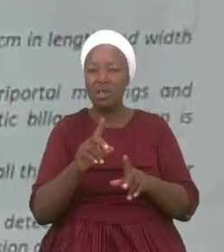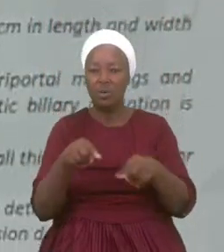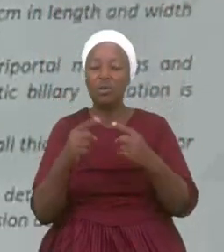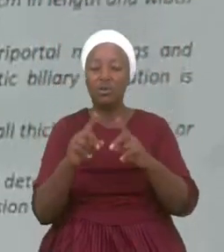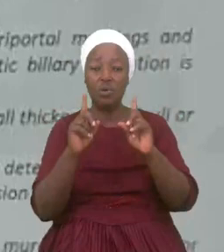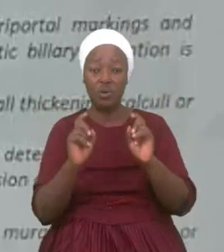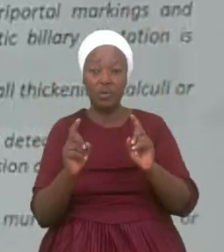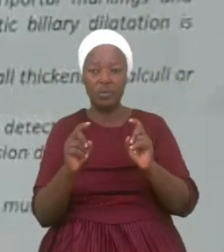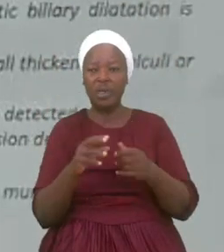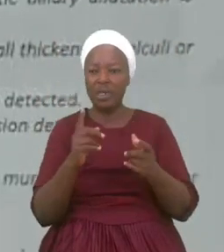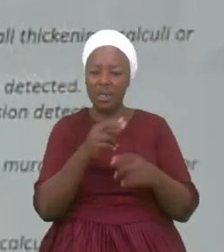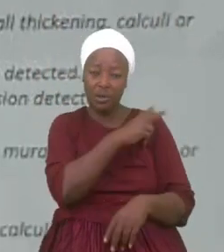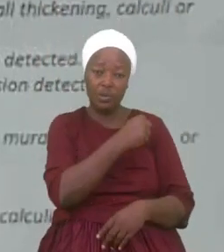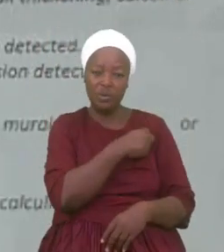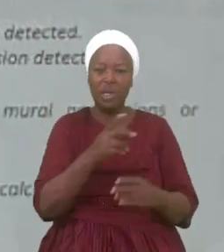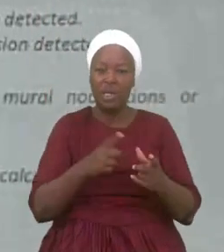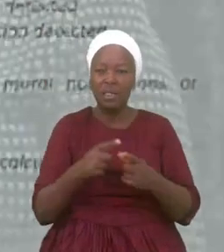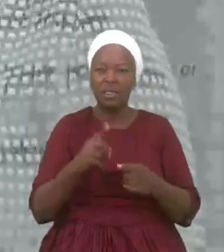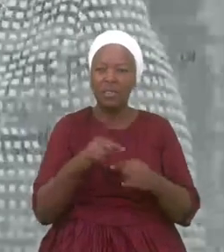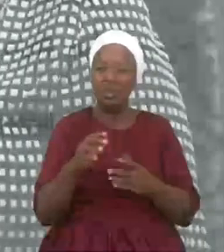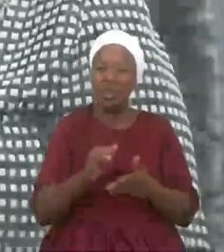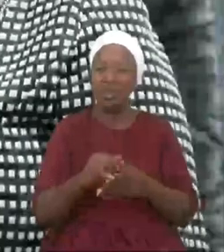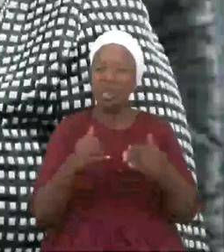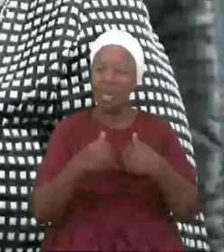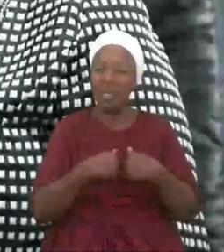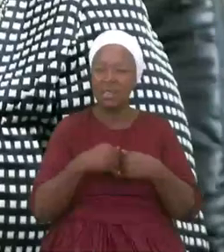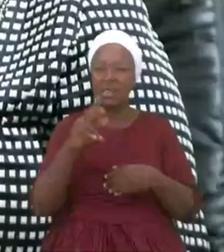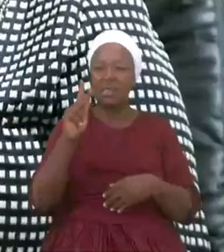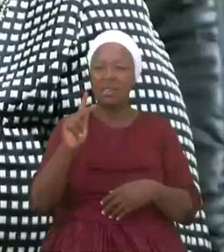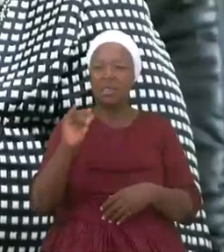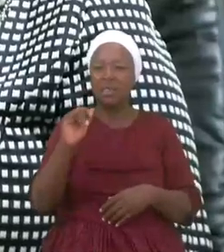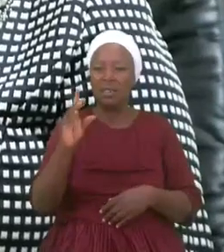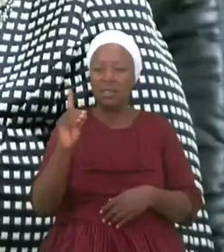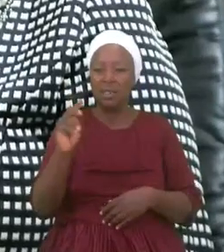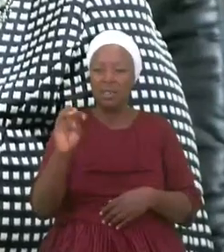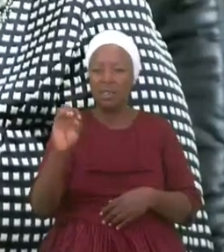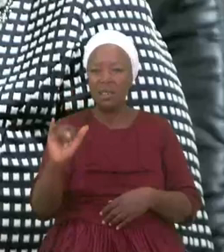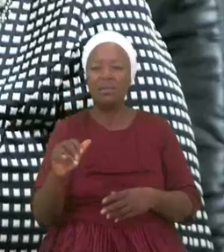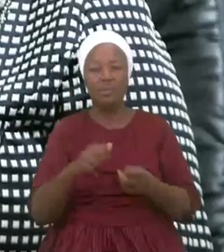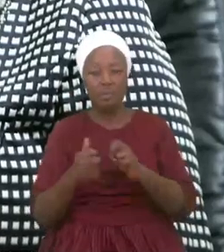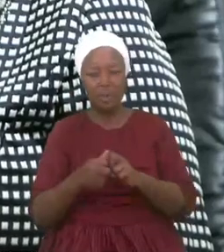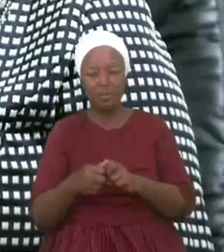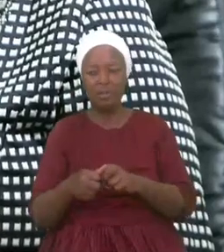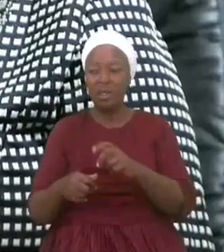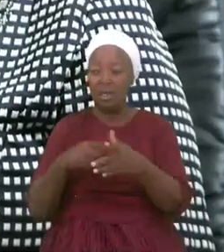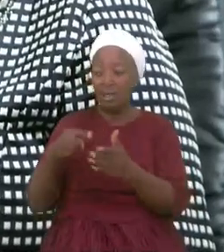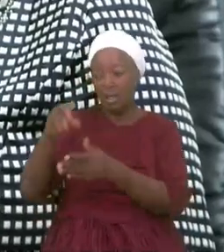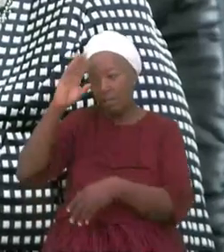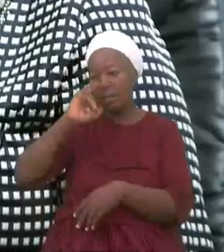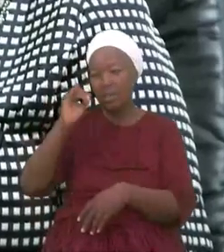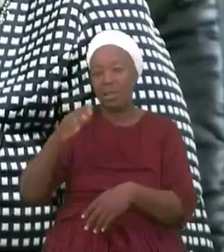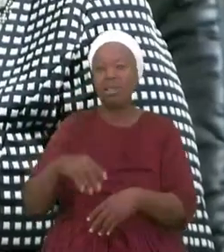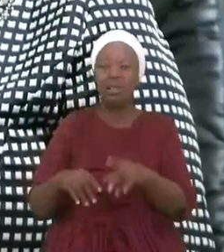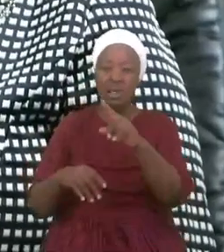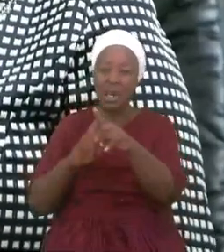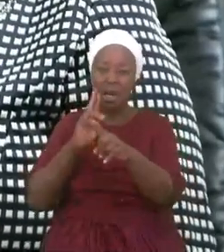15 août 20 j'étais diagnostiqué de calcul Renault est vraiment